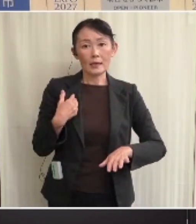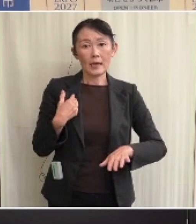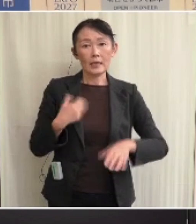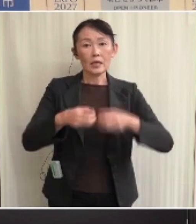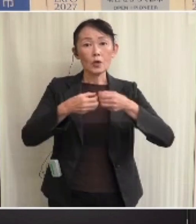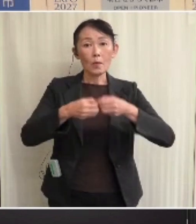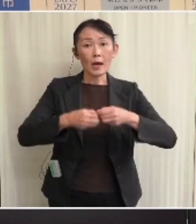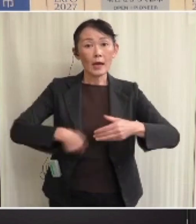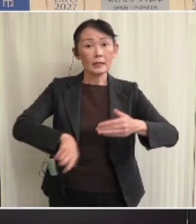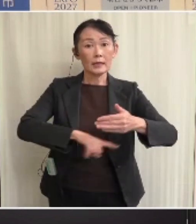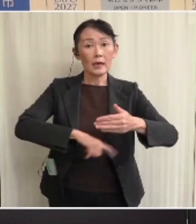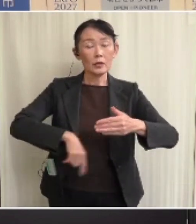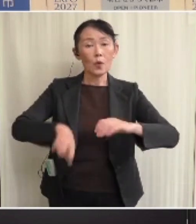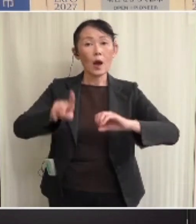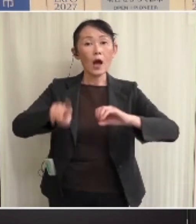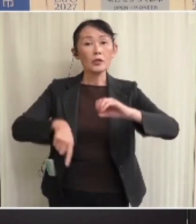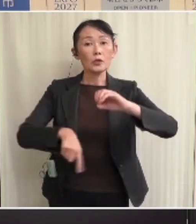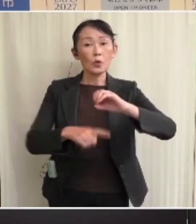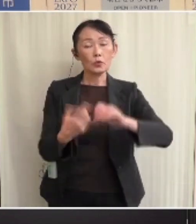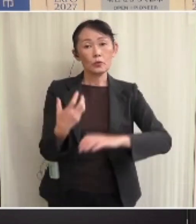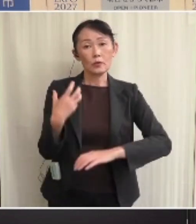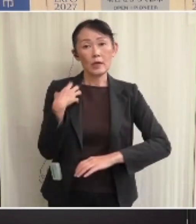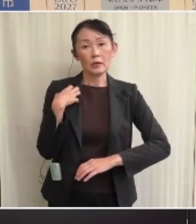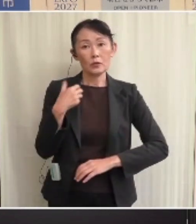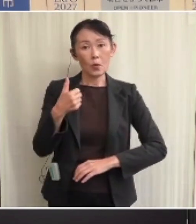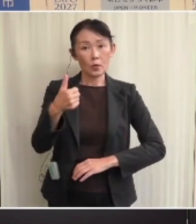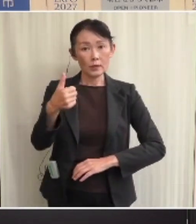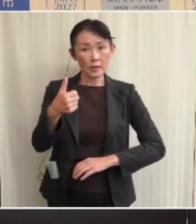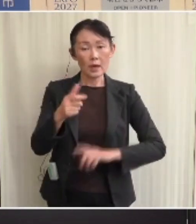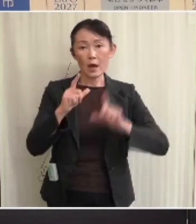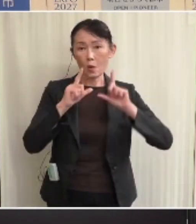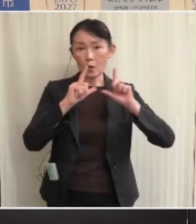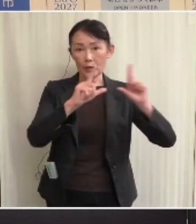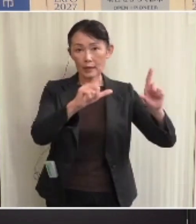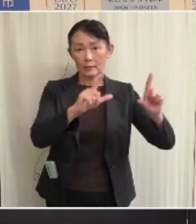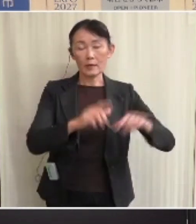はお願いできますか。